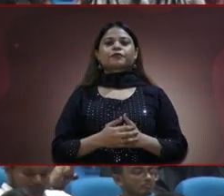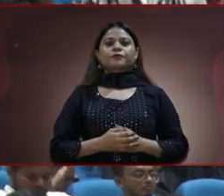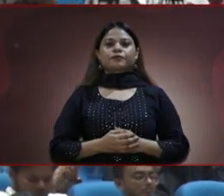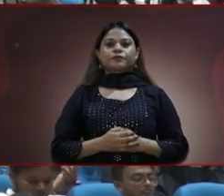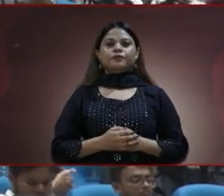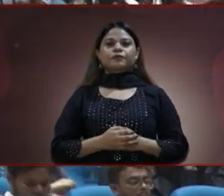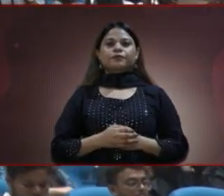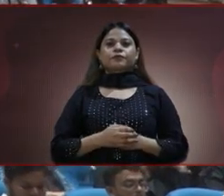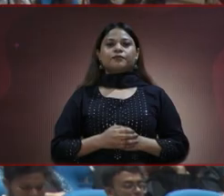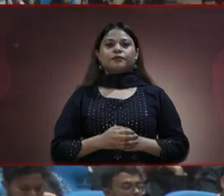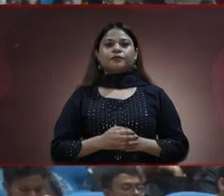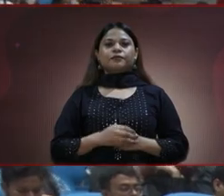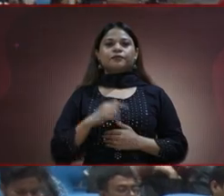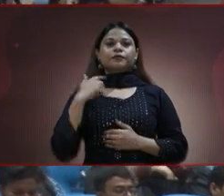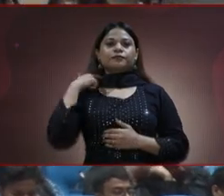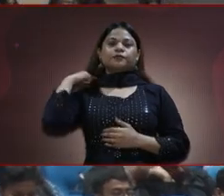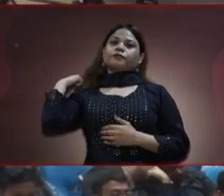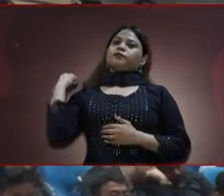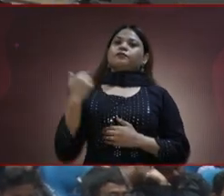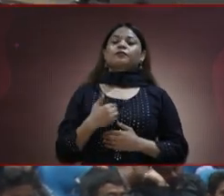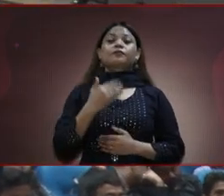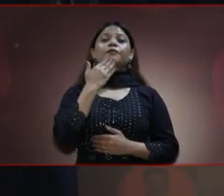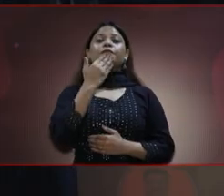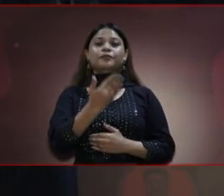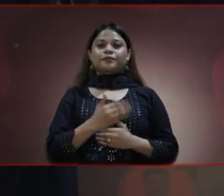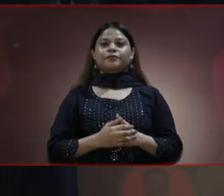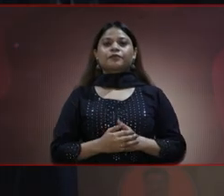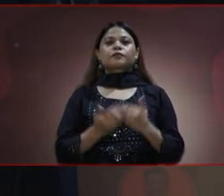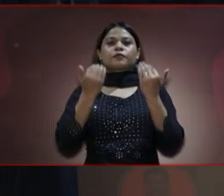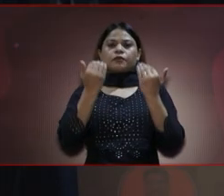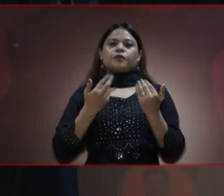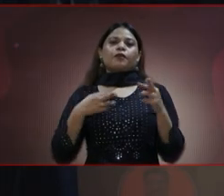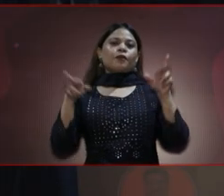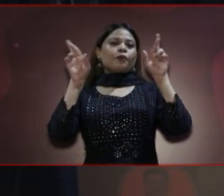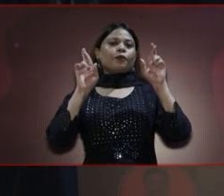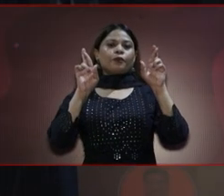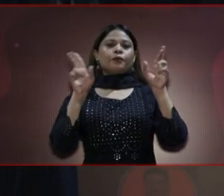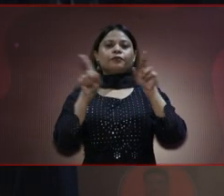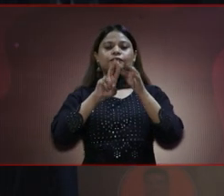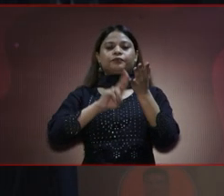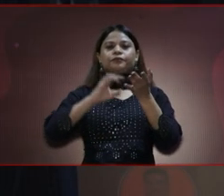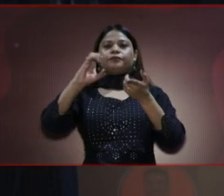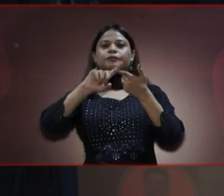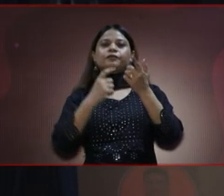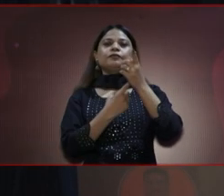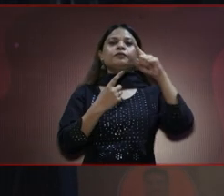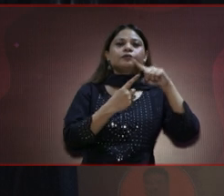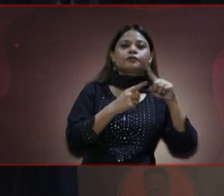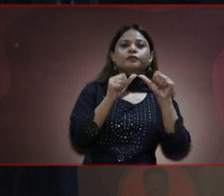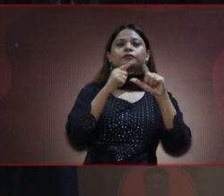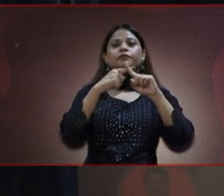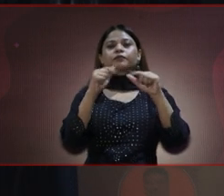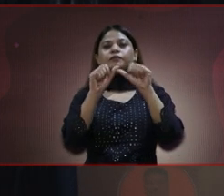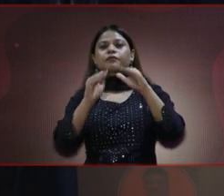धन्यवाद महोदय। हम उम्मीद करते हैं कि एनसीईआरटी और अमेज़न का